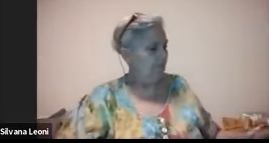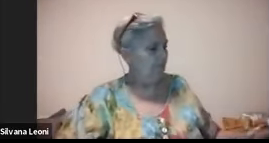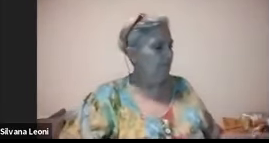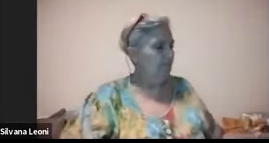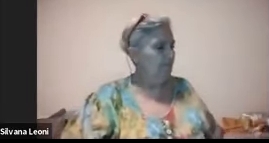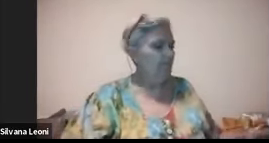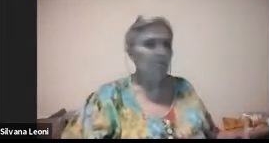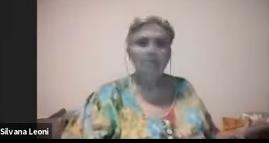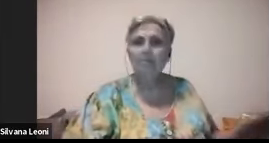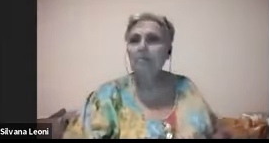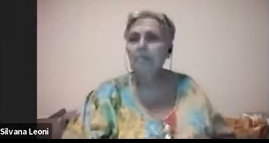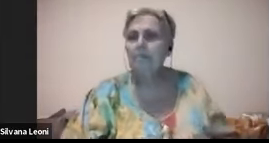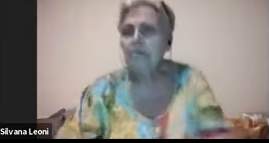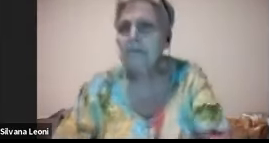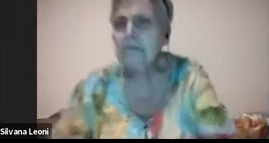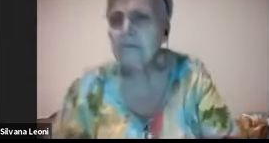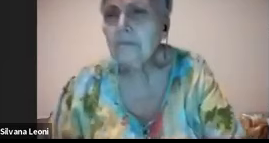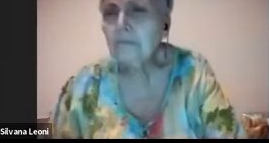Ecco qua.